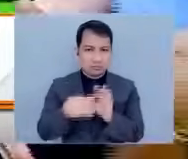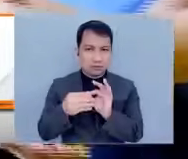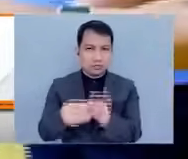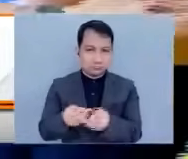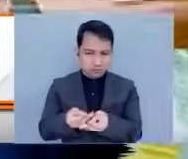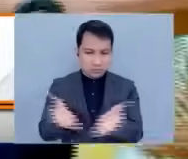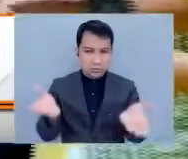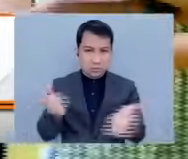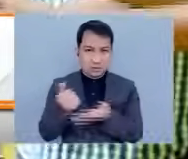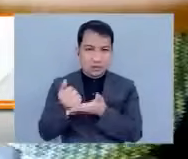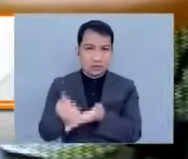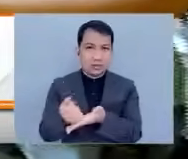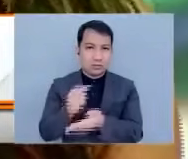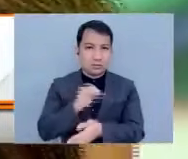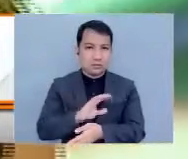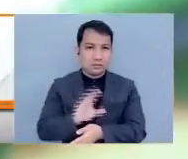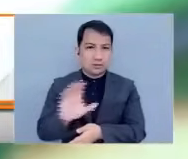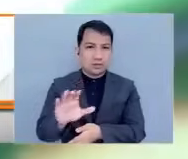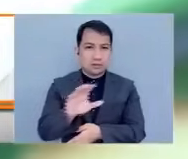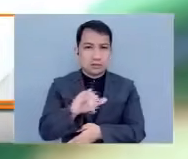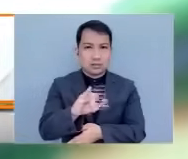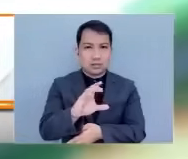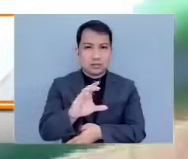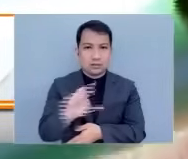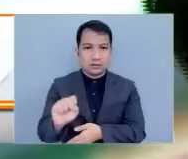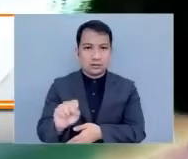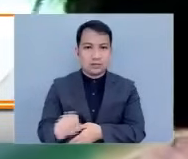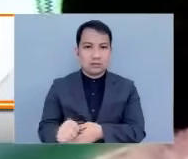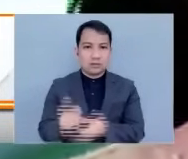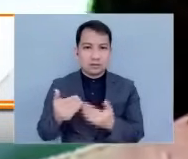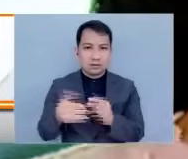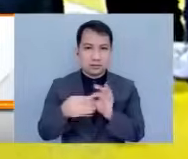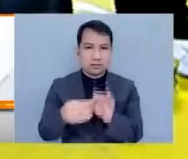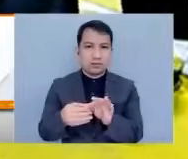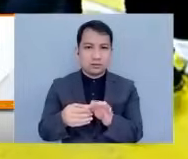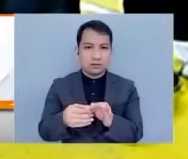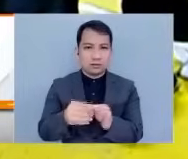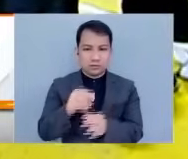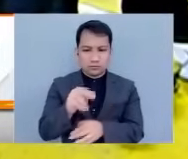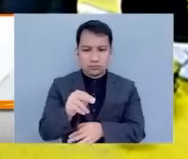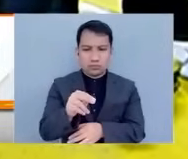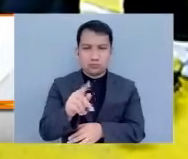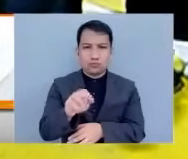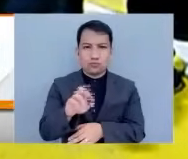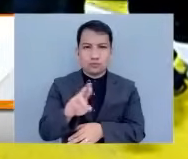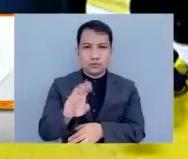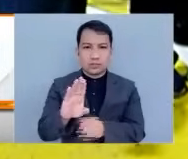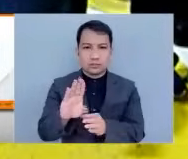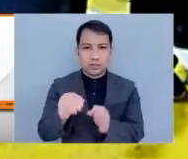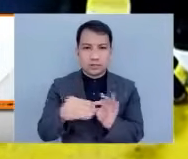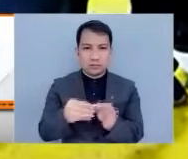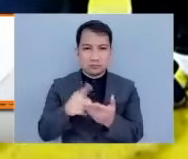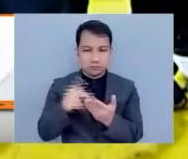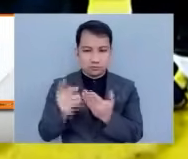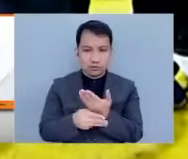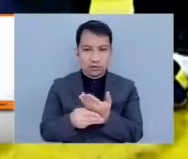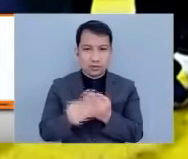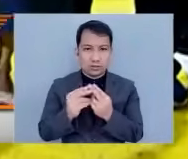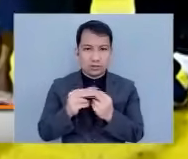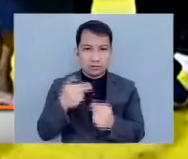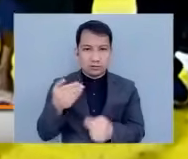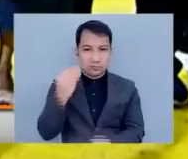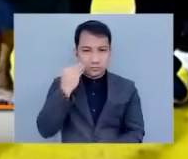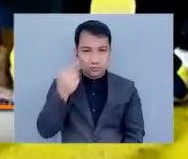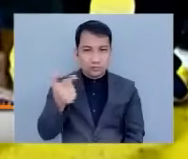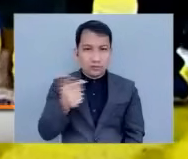sa mga benepisyaryo ng AICS, pati na ang sinusulong niyang Nutriban program. Nagbabalita mula sa frontline, Mon